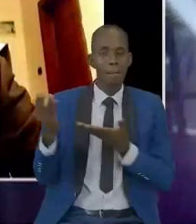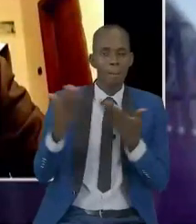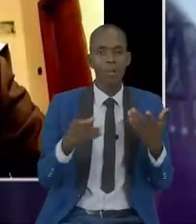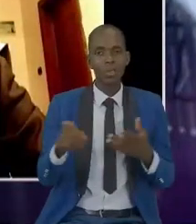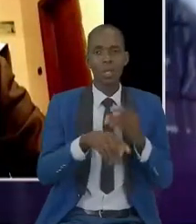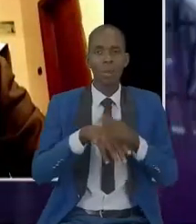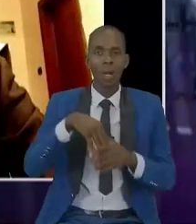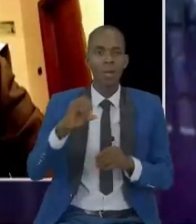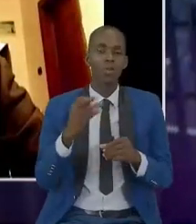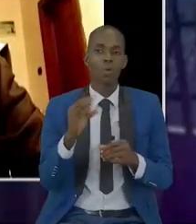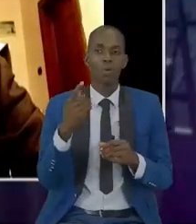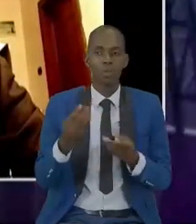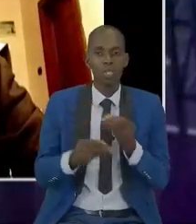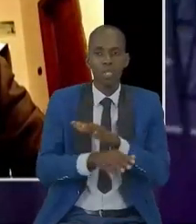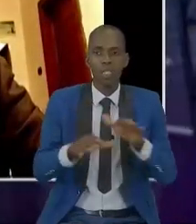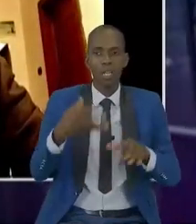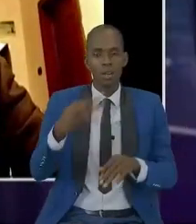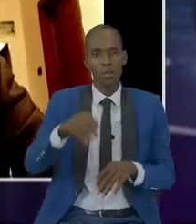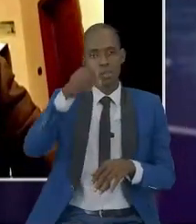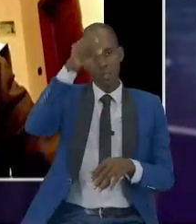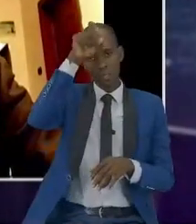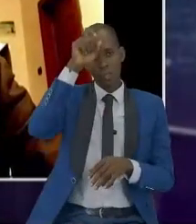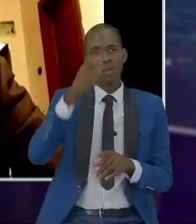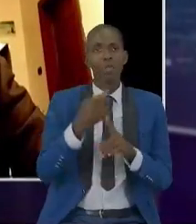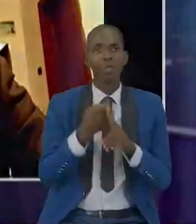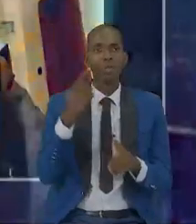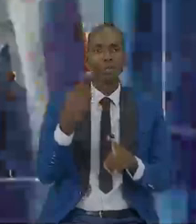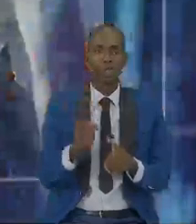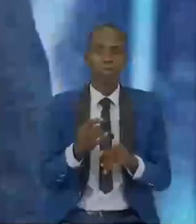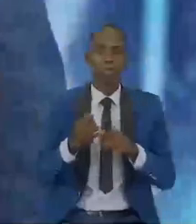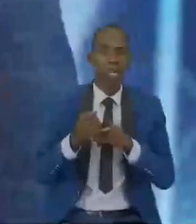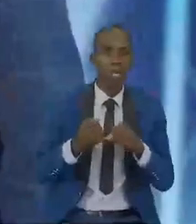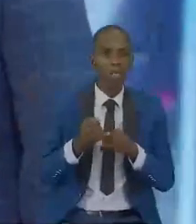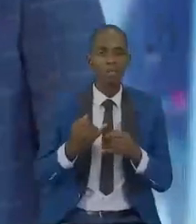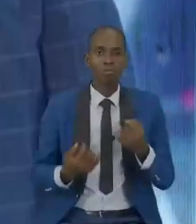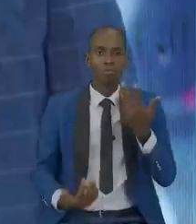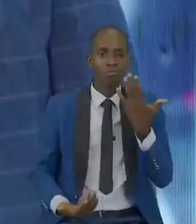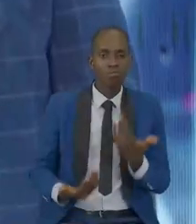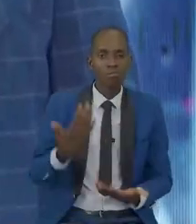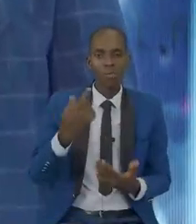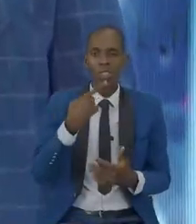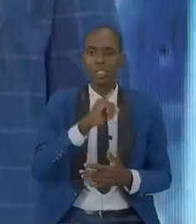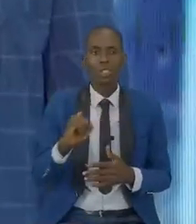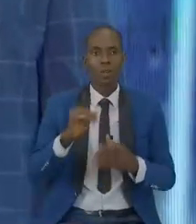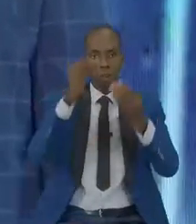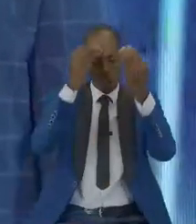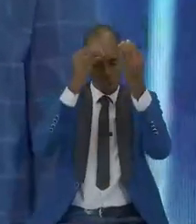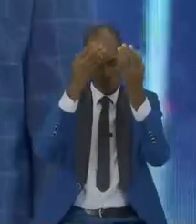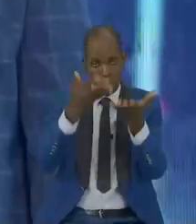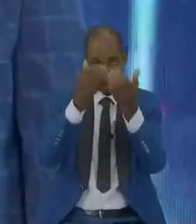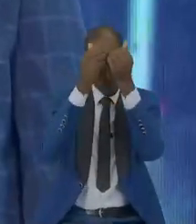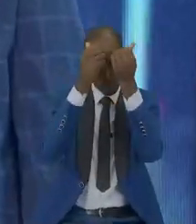Seigneur a clairement dit que c'est lui qui a